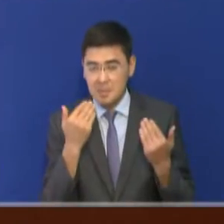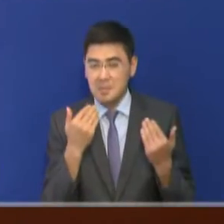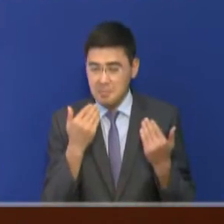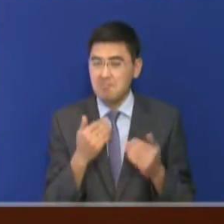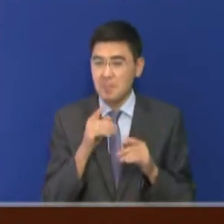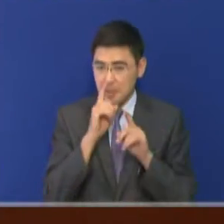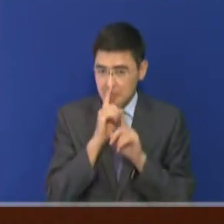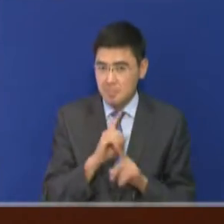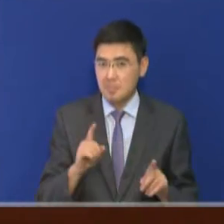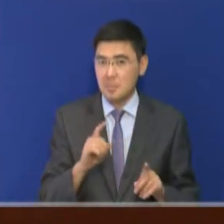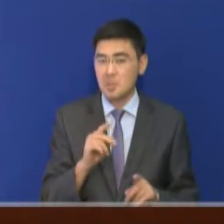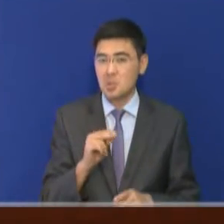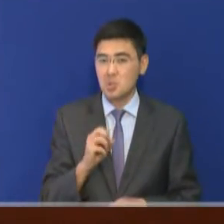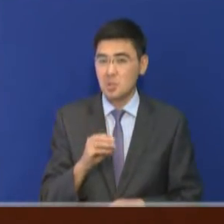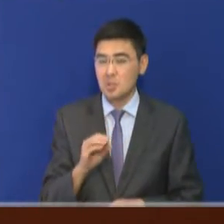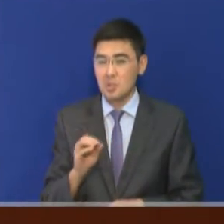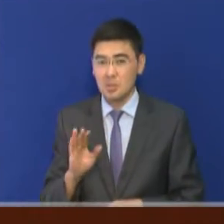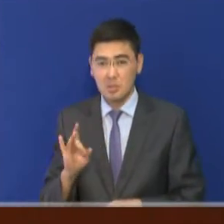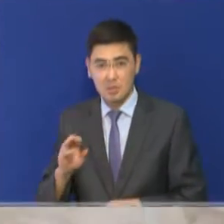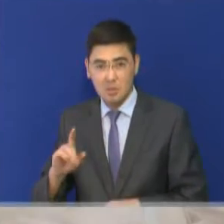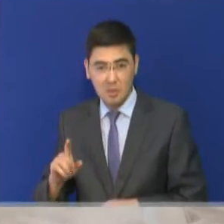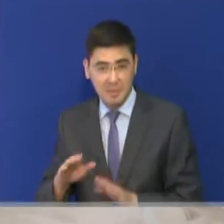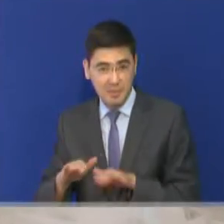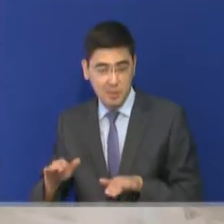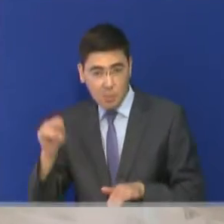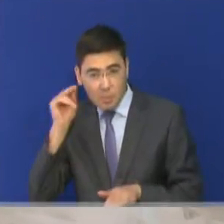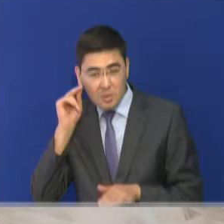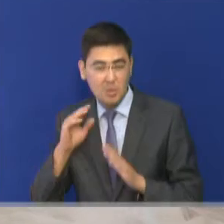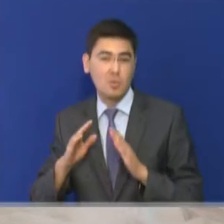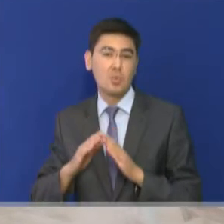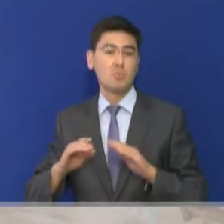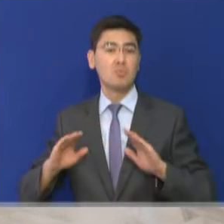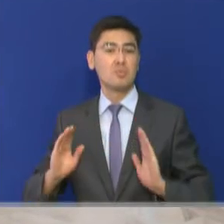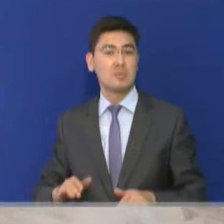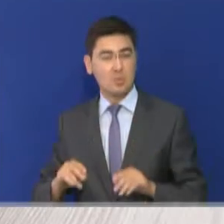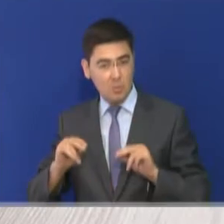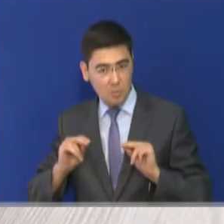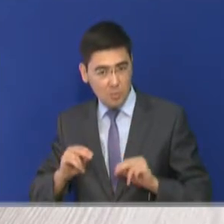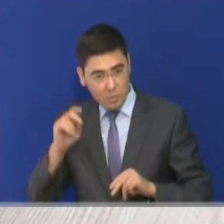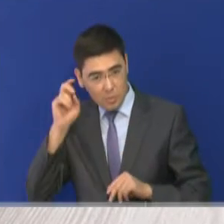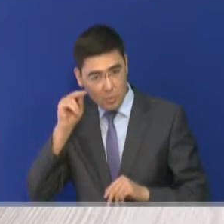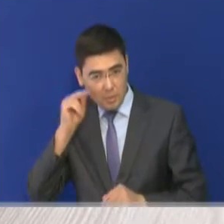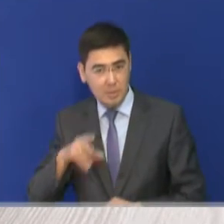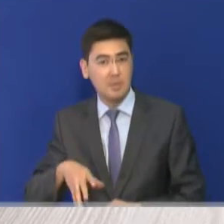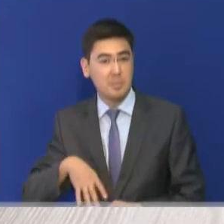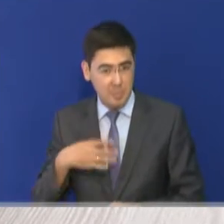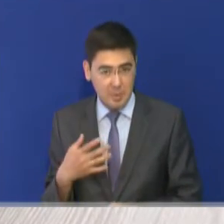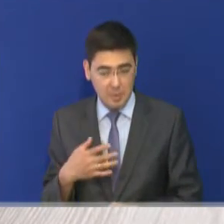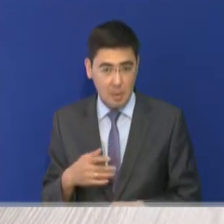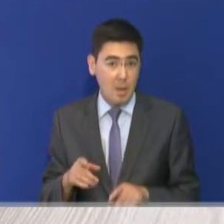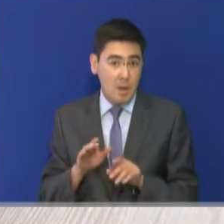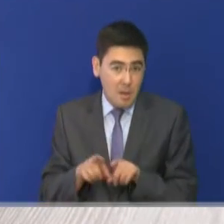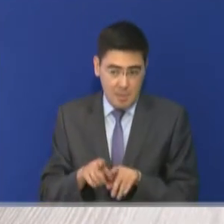нестандартно. Четвертую четверть ученики проучились дистанционно. Метод удаленного обучения стал для казахстанских школ новым